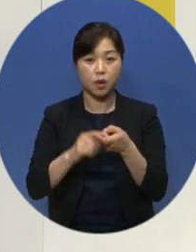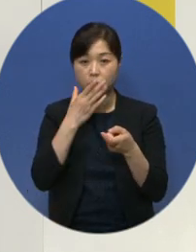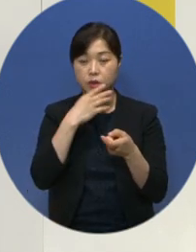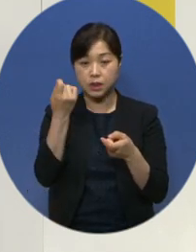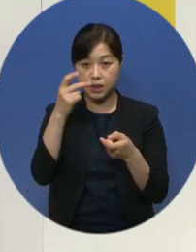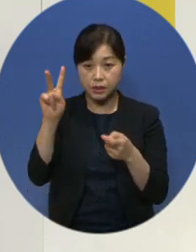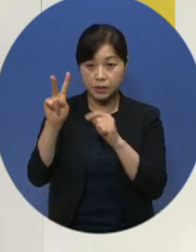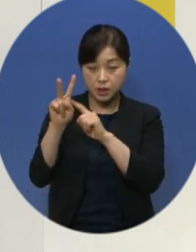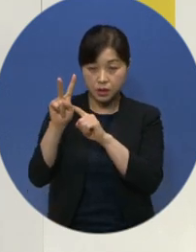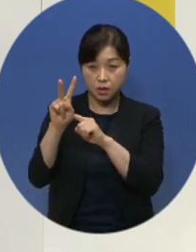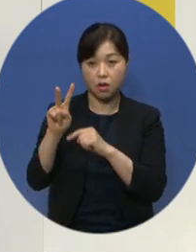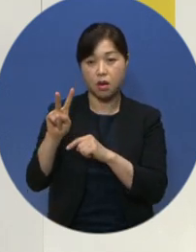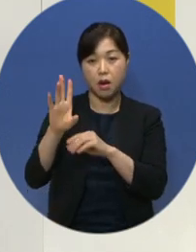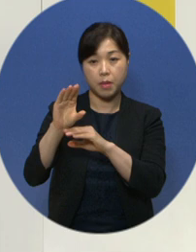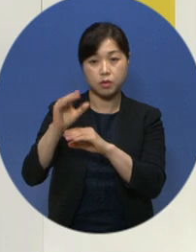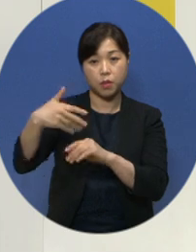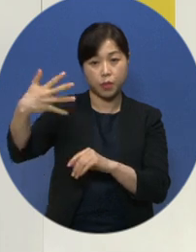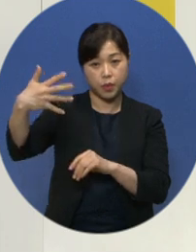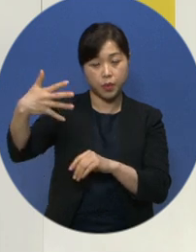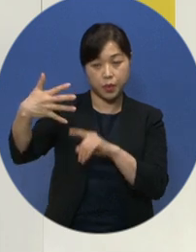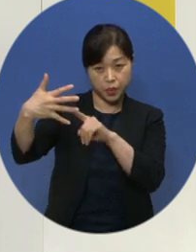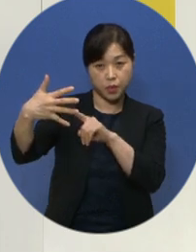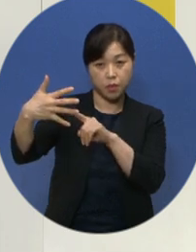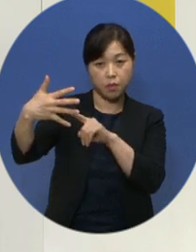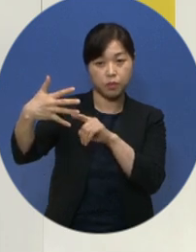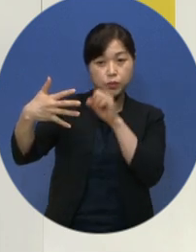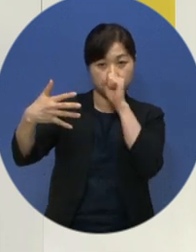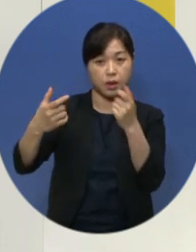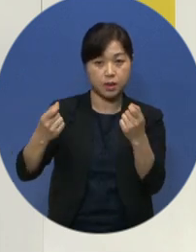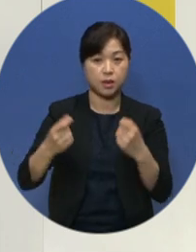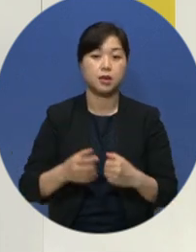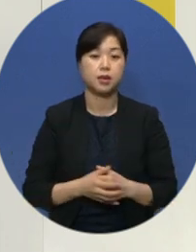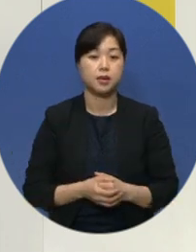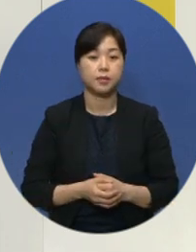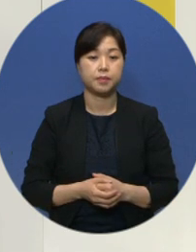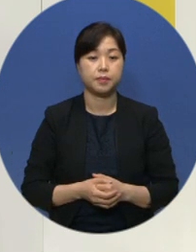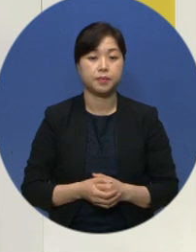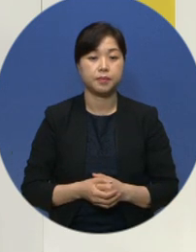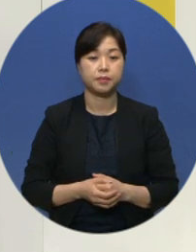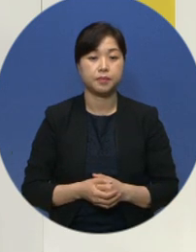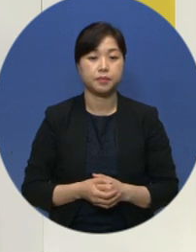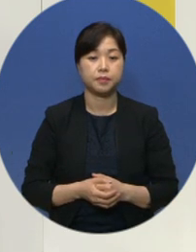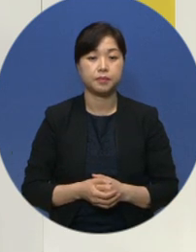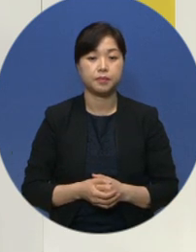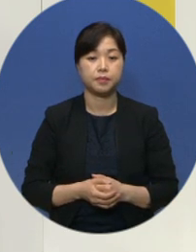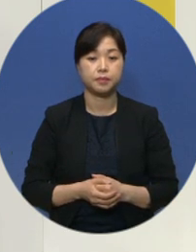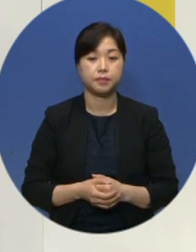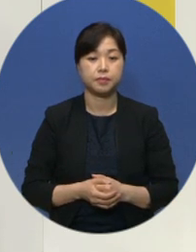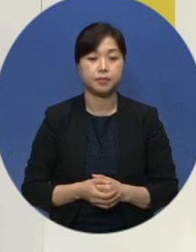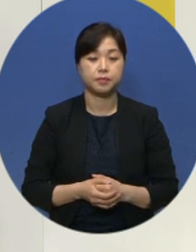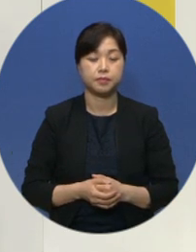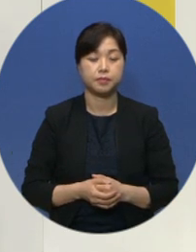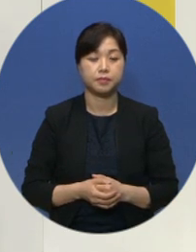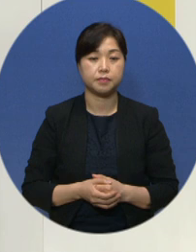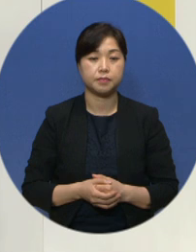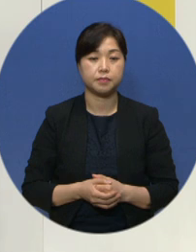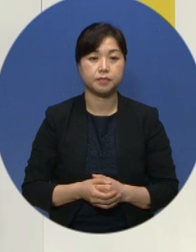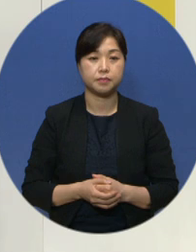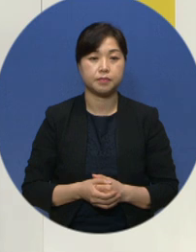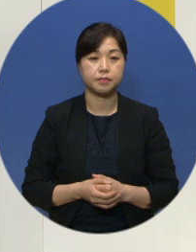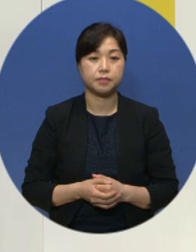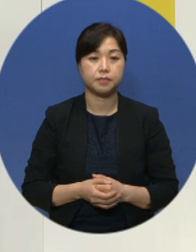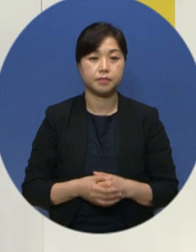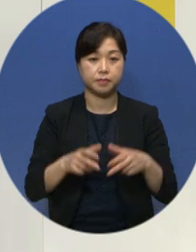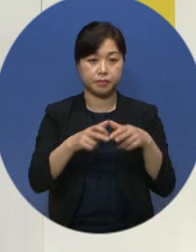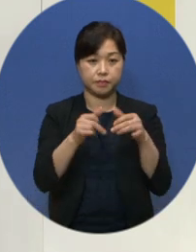인해 방송이 됐으면 좋겠고 또 우리 그 장애인 그은 지그 어 어